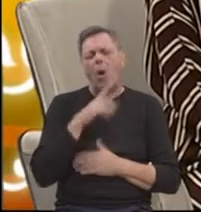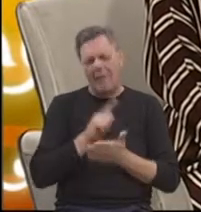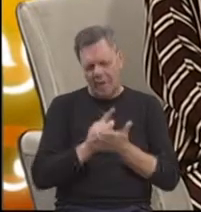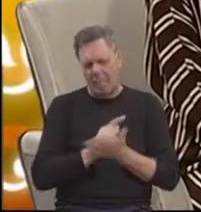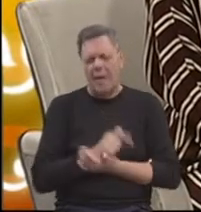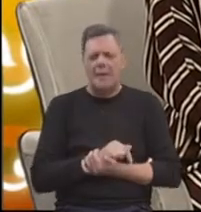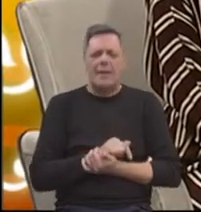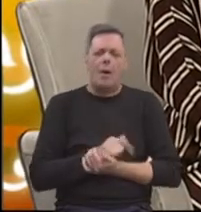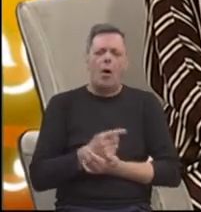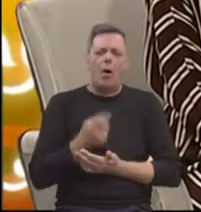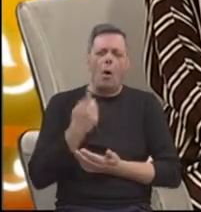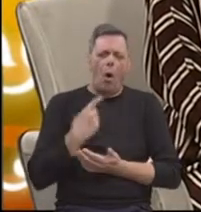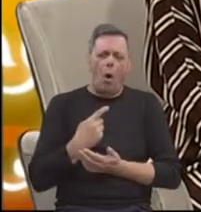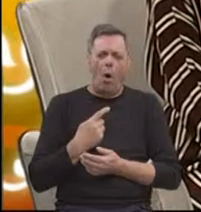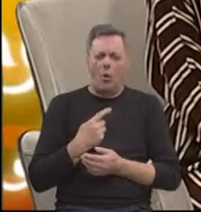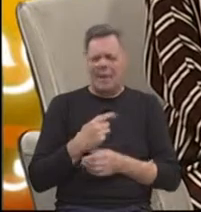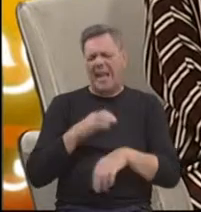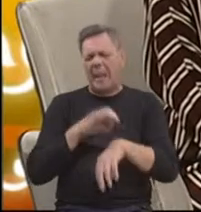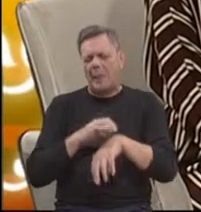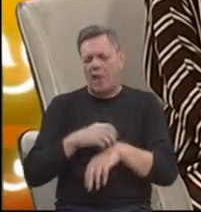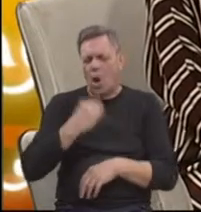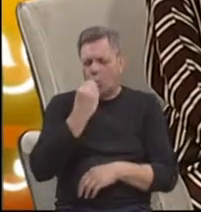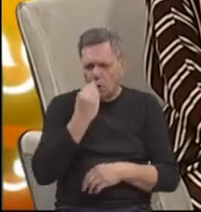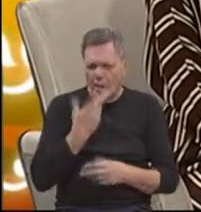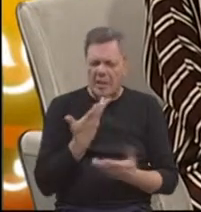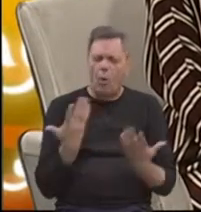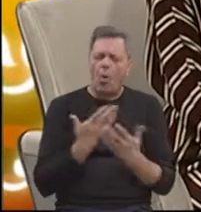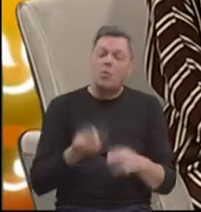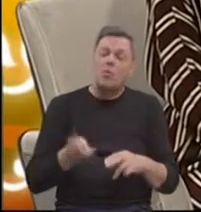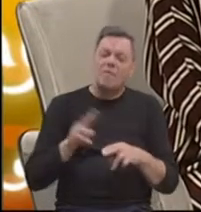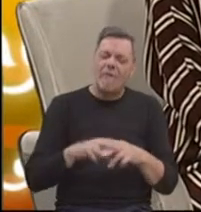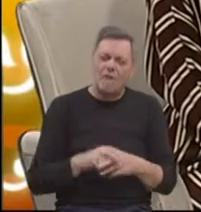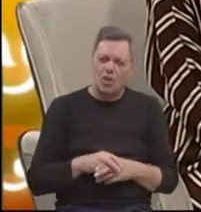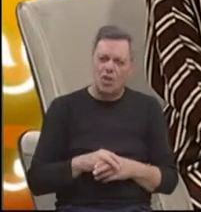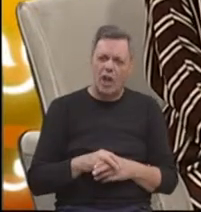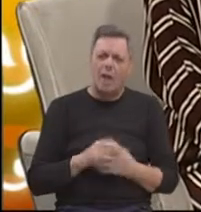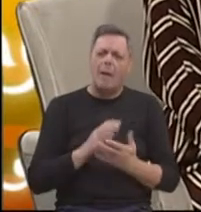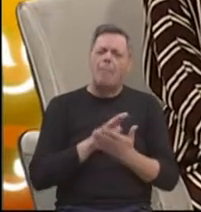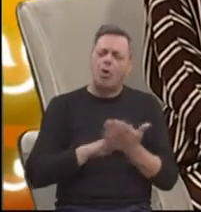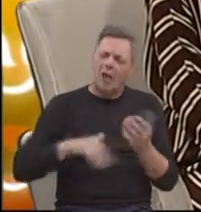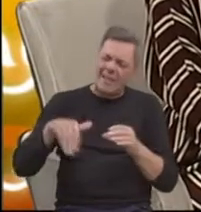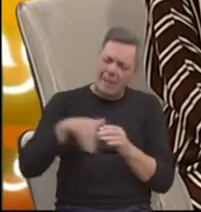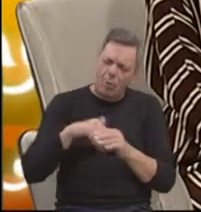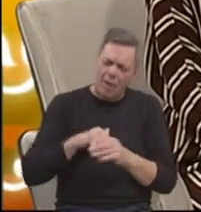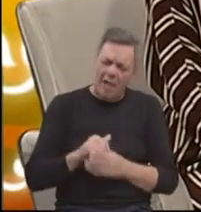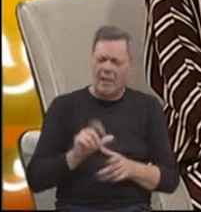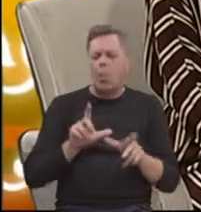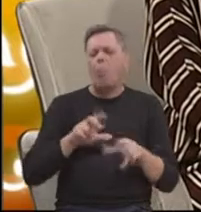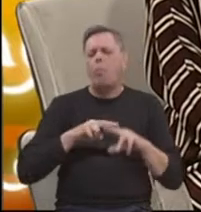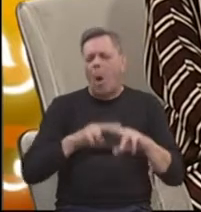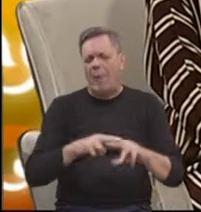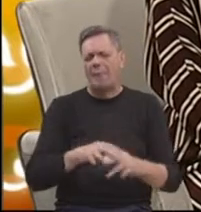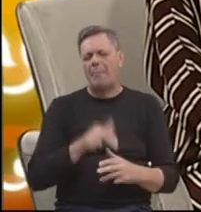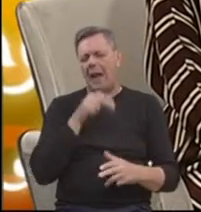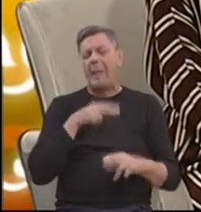poziciju od kliničkih nutricionista koji su sve više zaista počeli se zapošljavati napokon i u bolnicama i